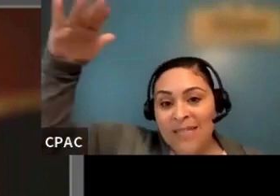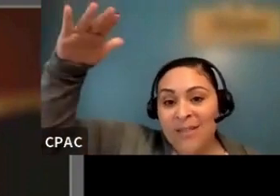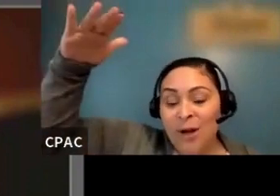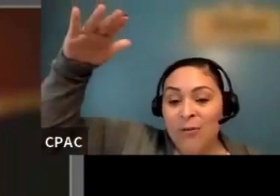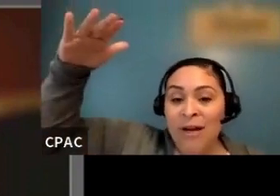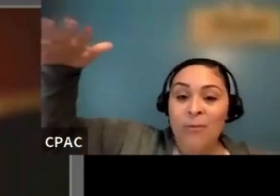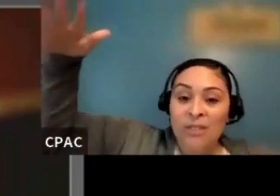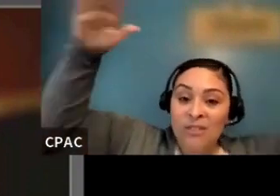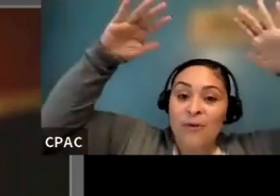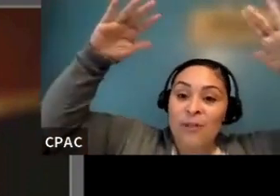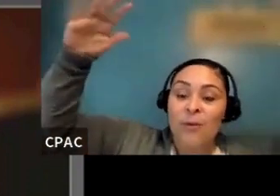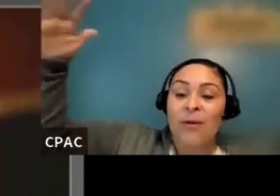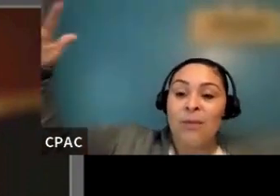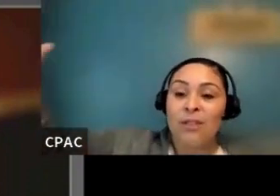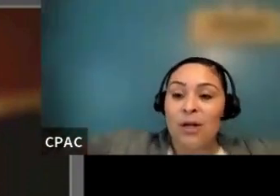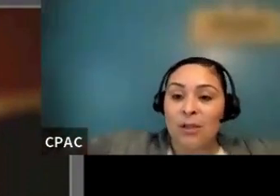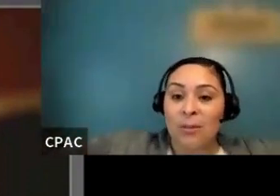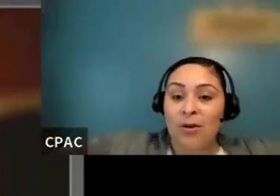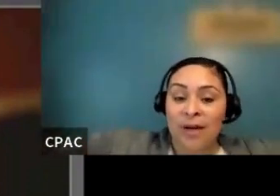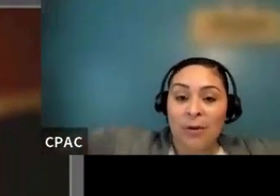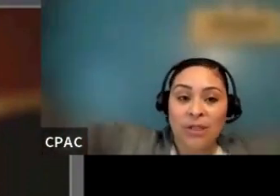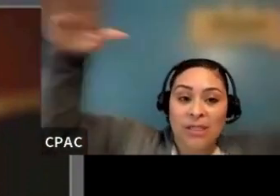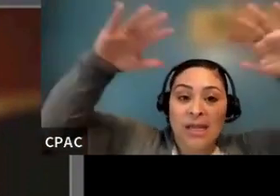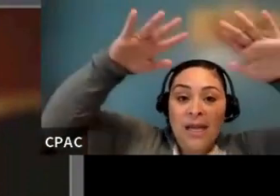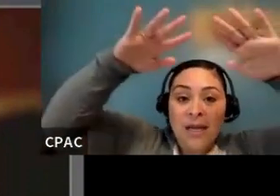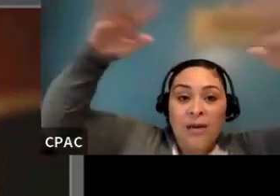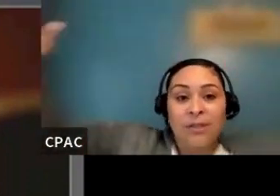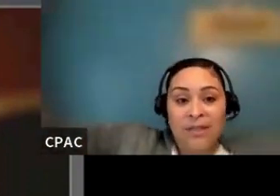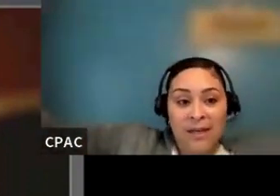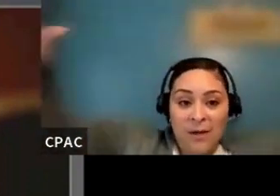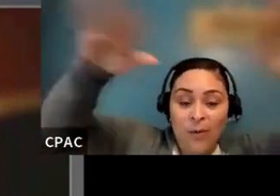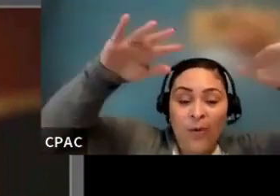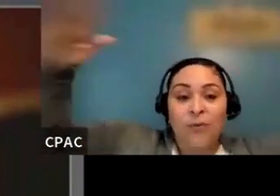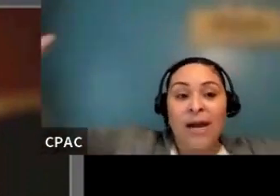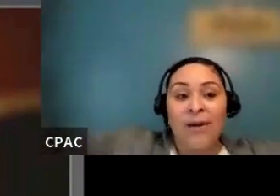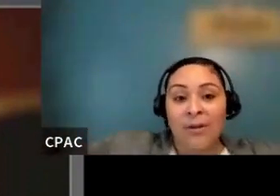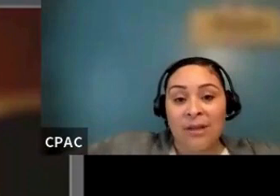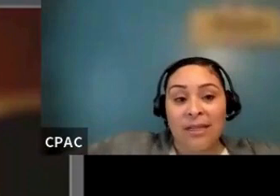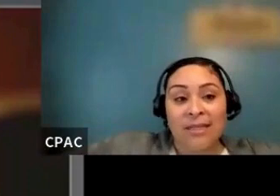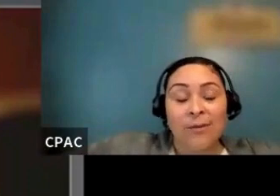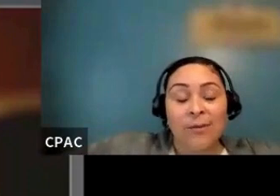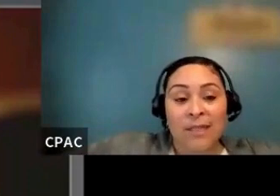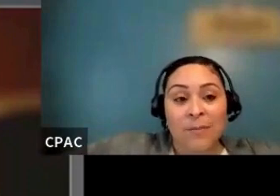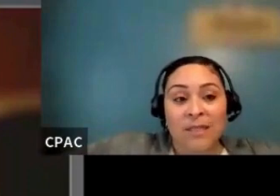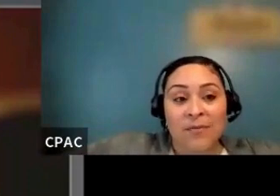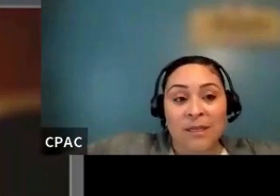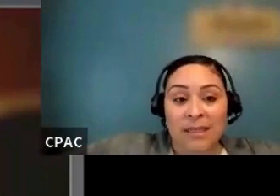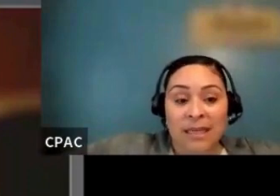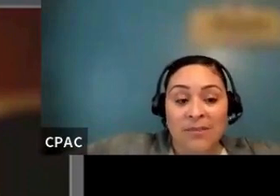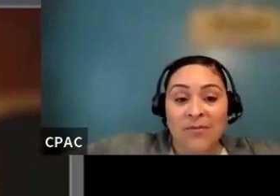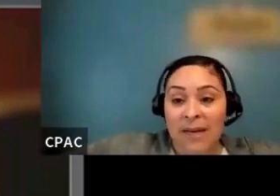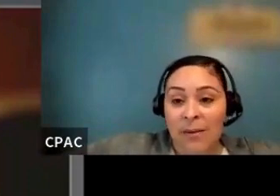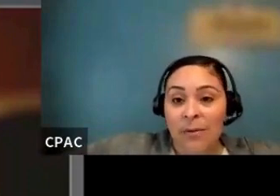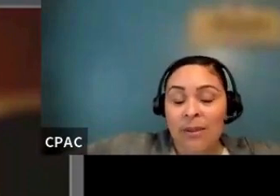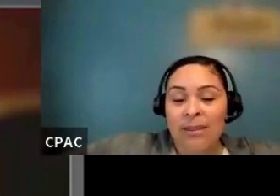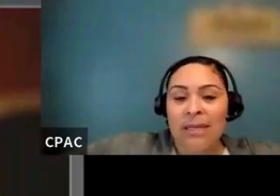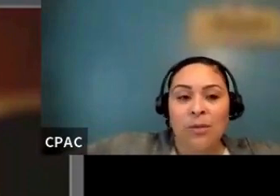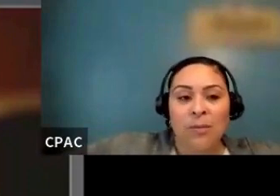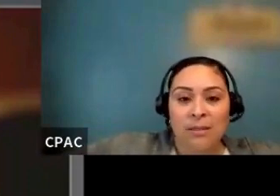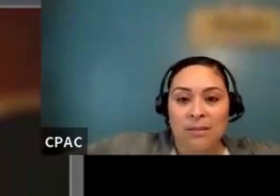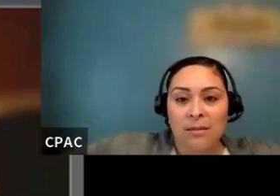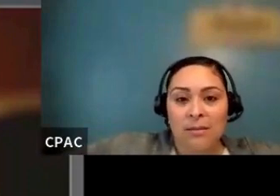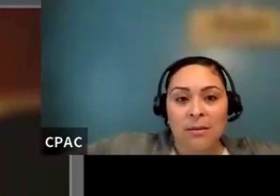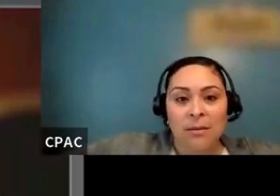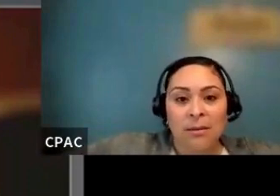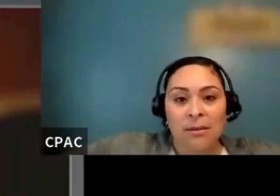也许你的孩子，比如你的孩子是一个残疾儿童，也许 IDEA 它只给提供部分服务，但是其他的法